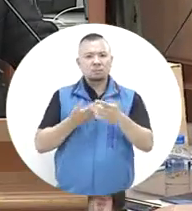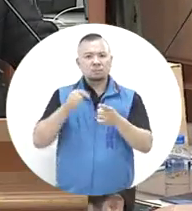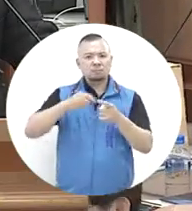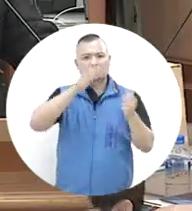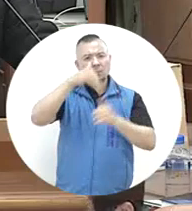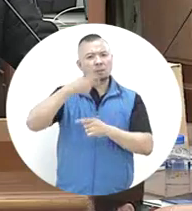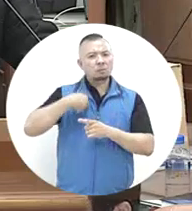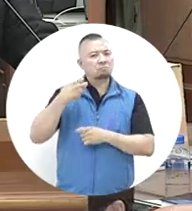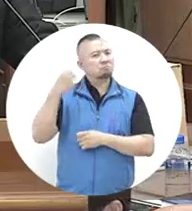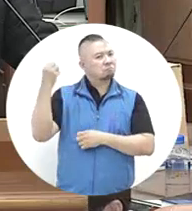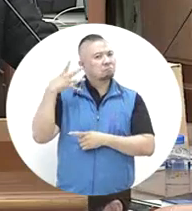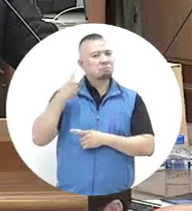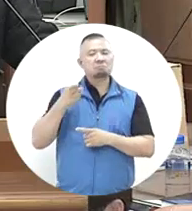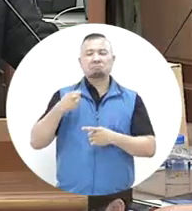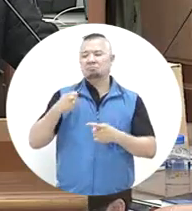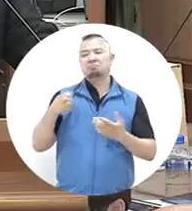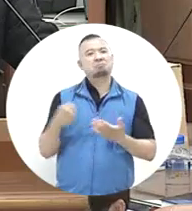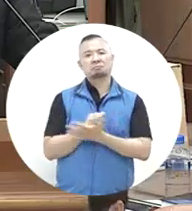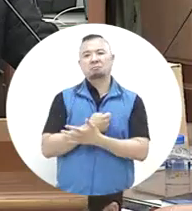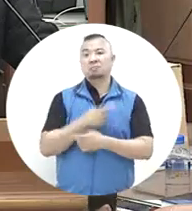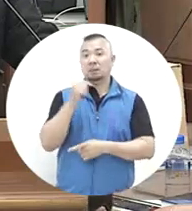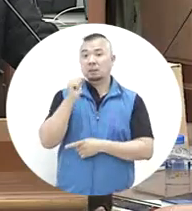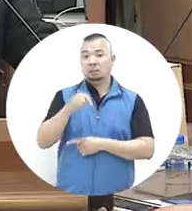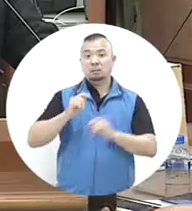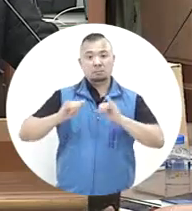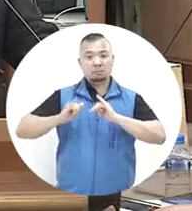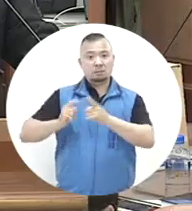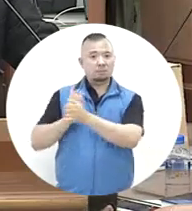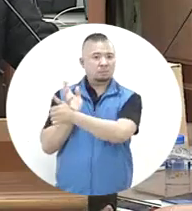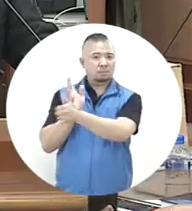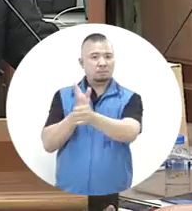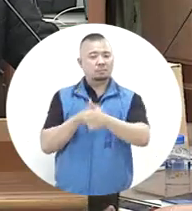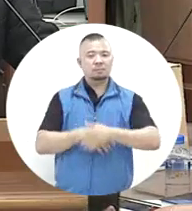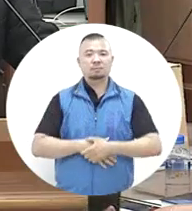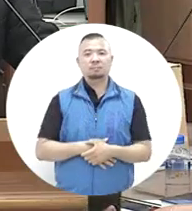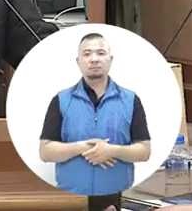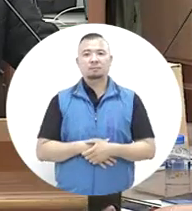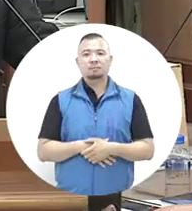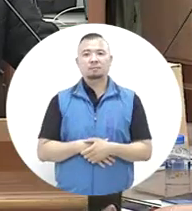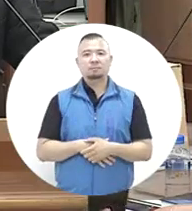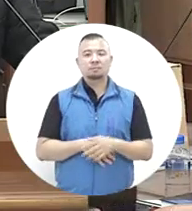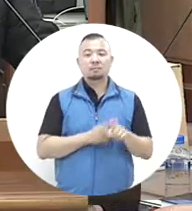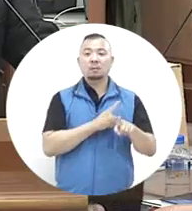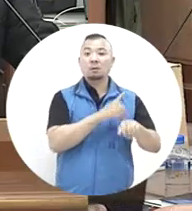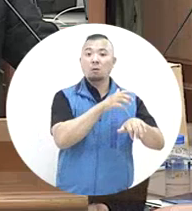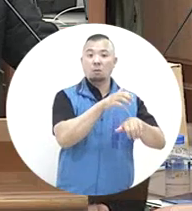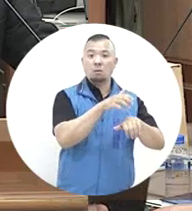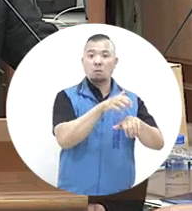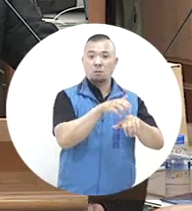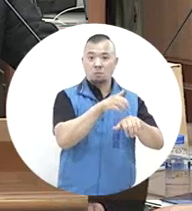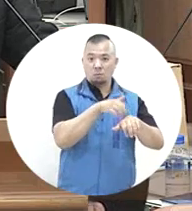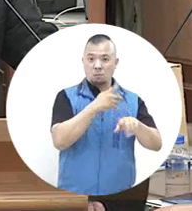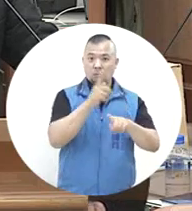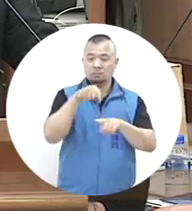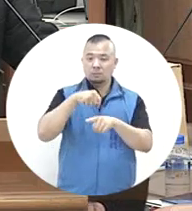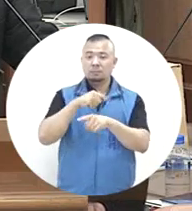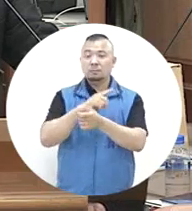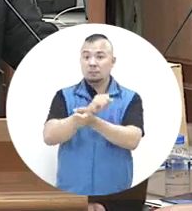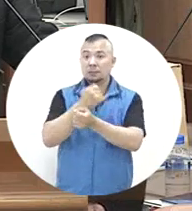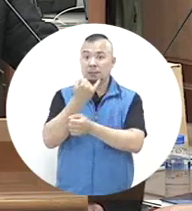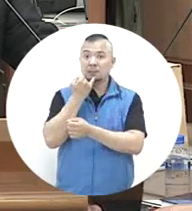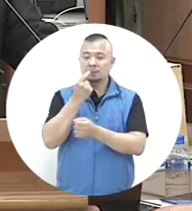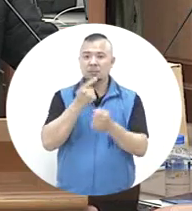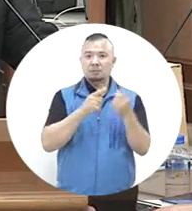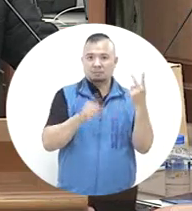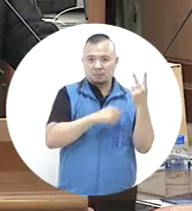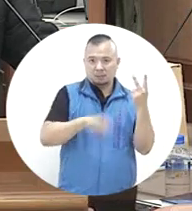哦。那这份民调哈，就是说，只有侯科佩的这个民调会大于赖清